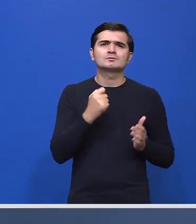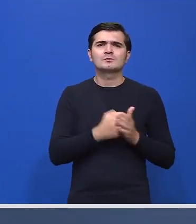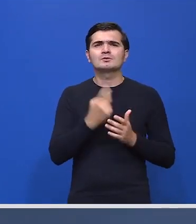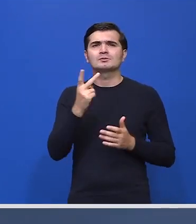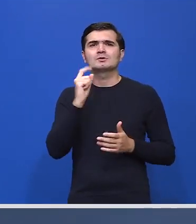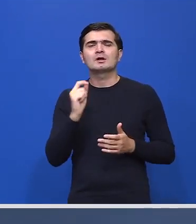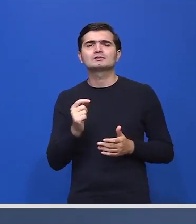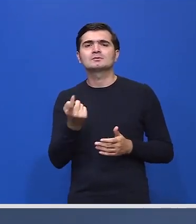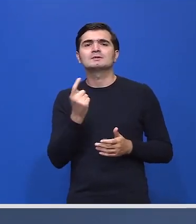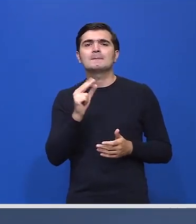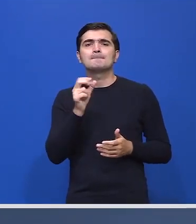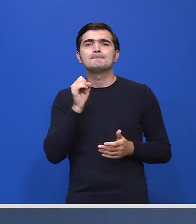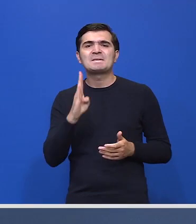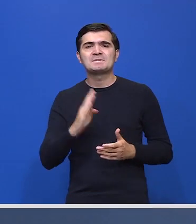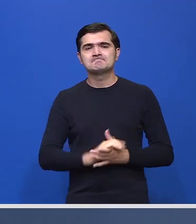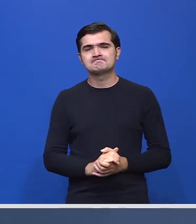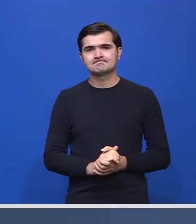din PIB.